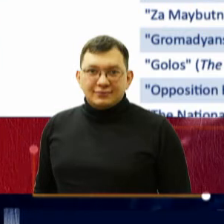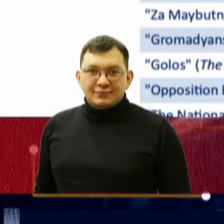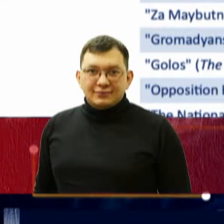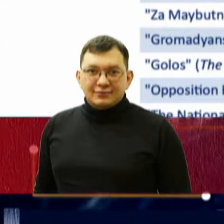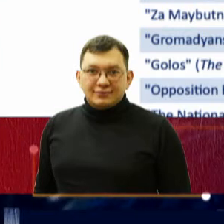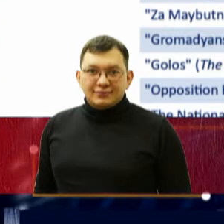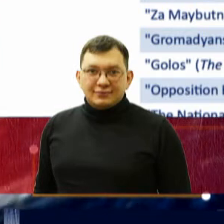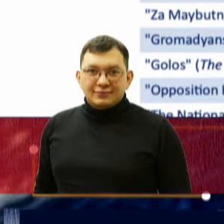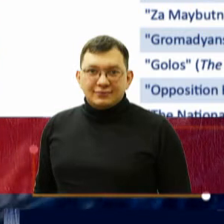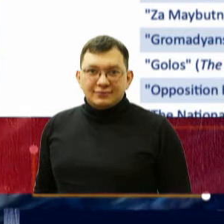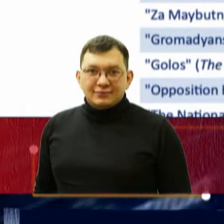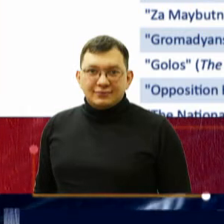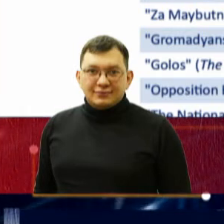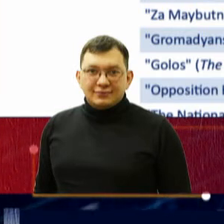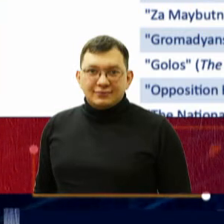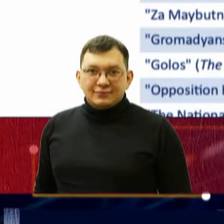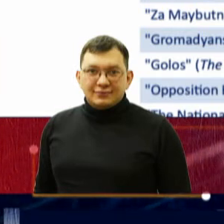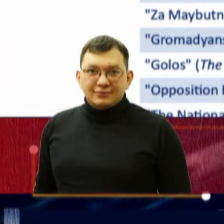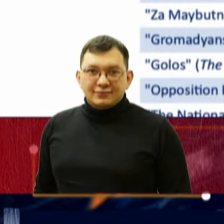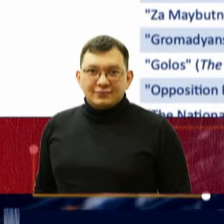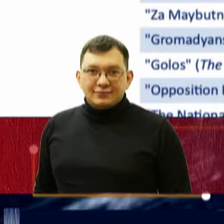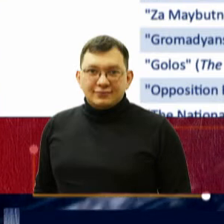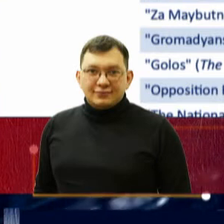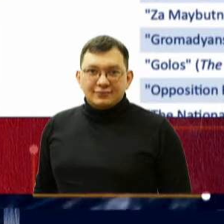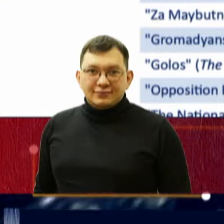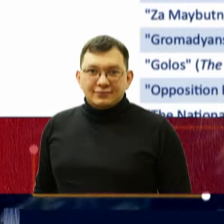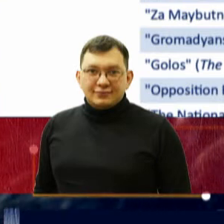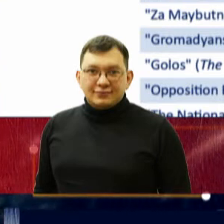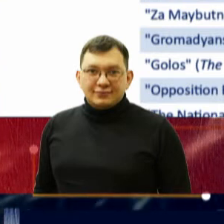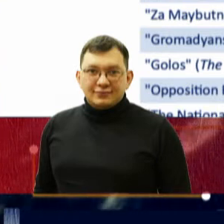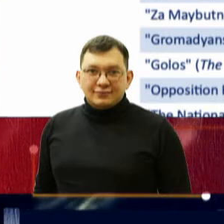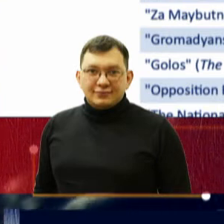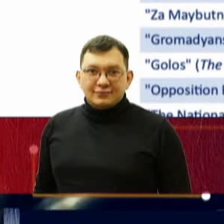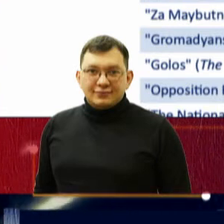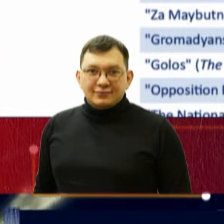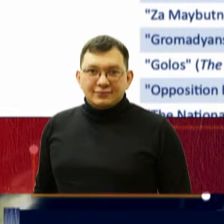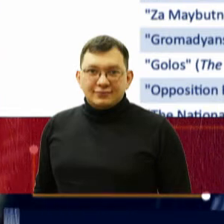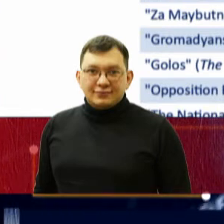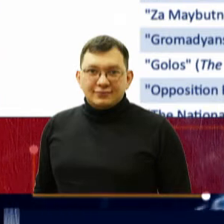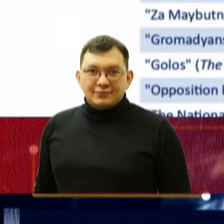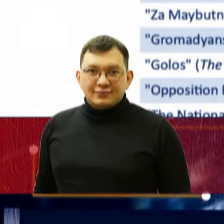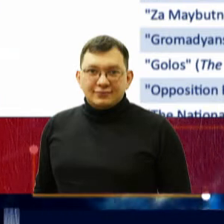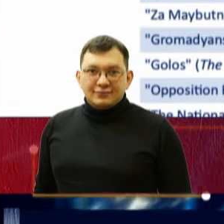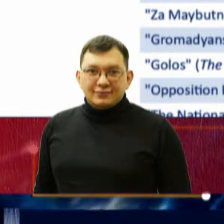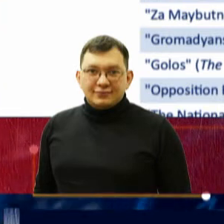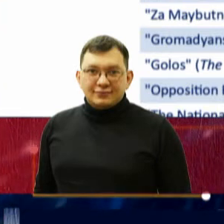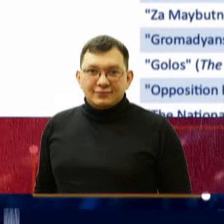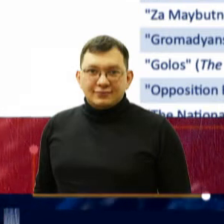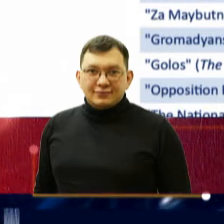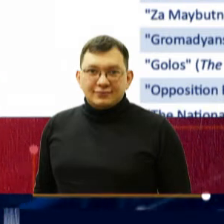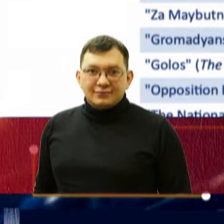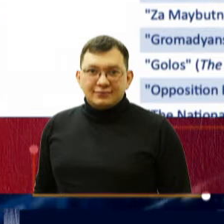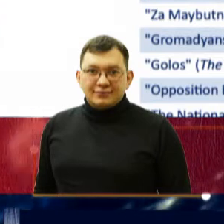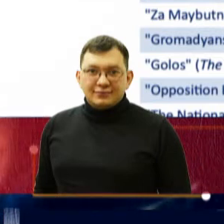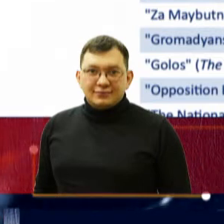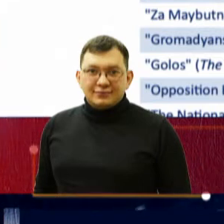все ж таки йдуть на дільницю і отримують свій бюлетень, таким чином не дозволяючи або зменшуючи